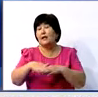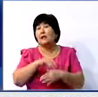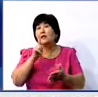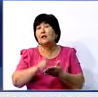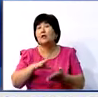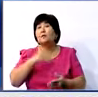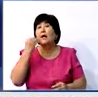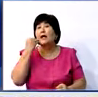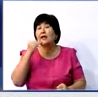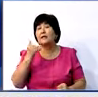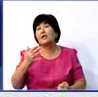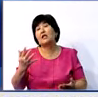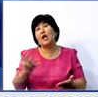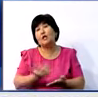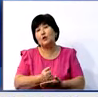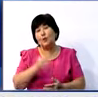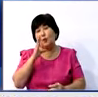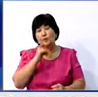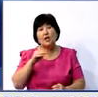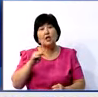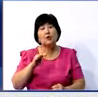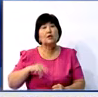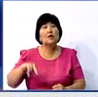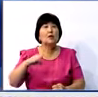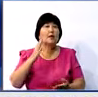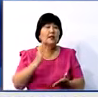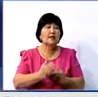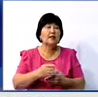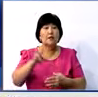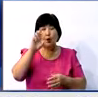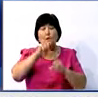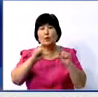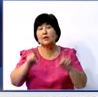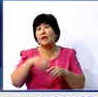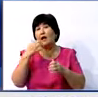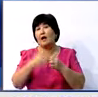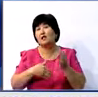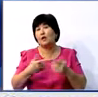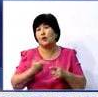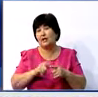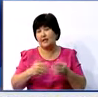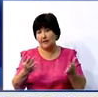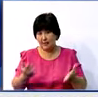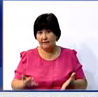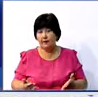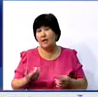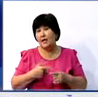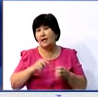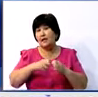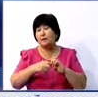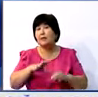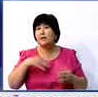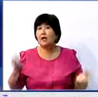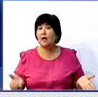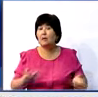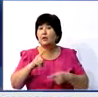должны быть качественными и доступными. В Жаңақорғанском районе есть госучреждения, которые халатно относятся к этим требованиям. Эта проблема была